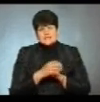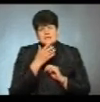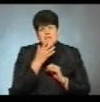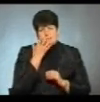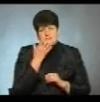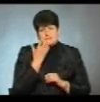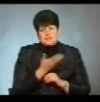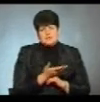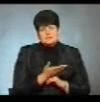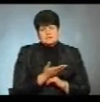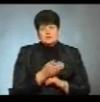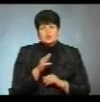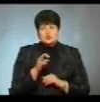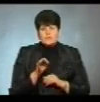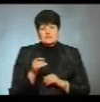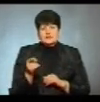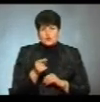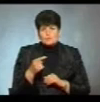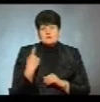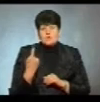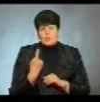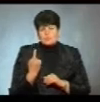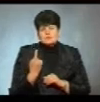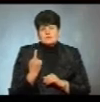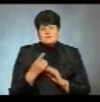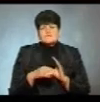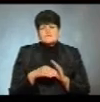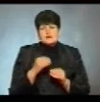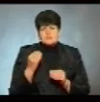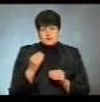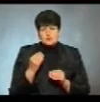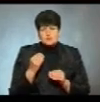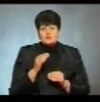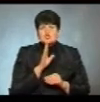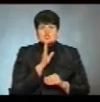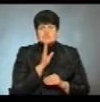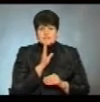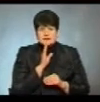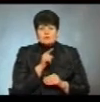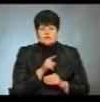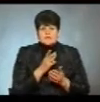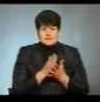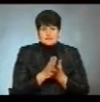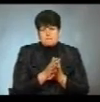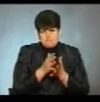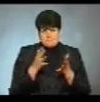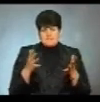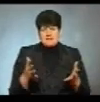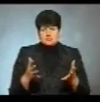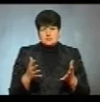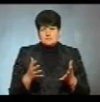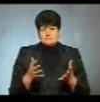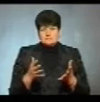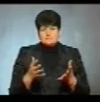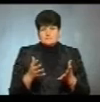Південь, то в Тернопільській області вибирають жінки, бо їх є кількісно значно більше,